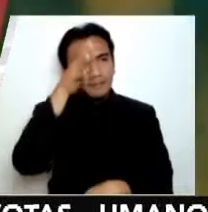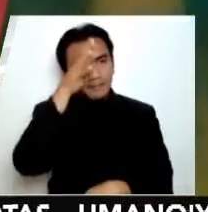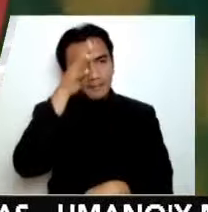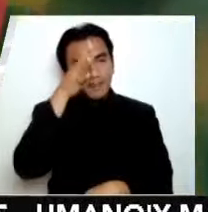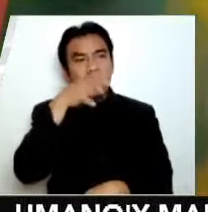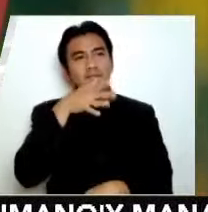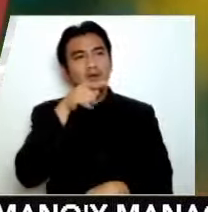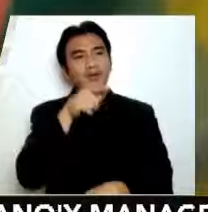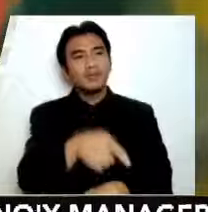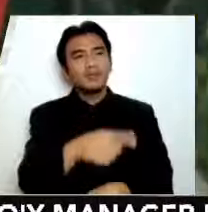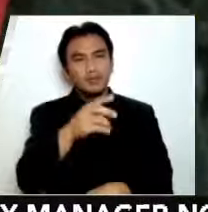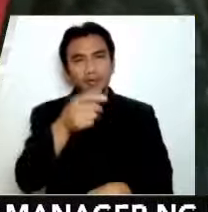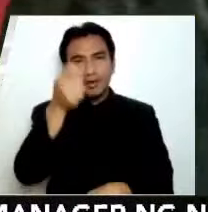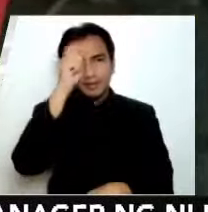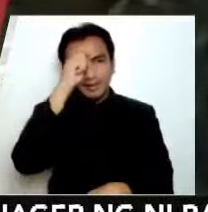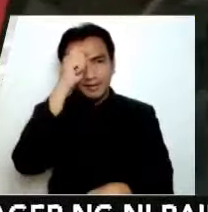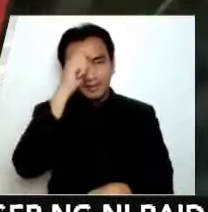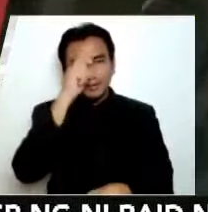Seryo!